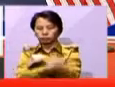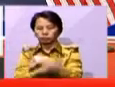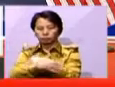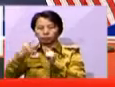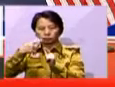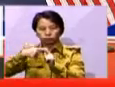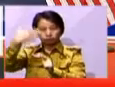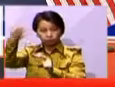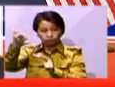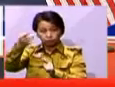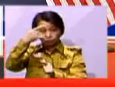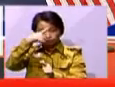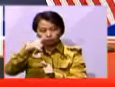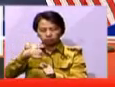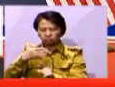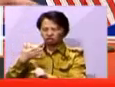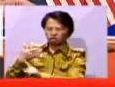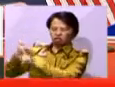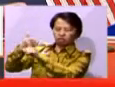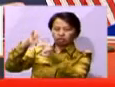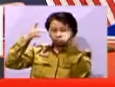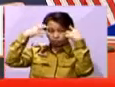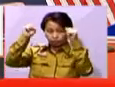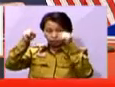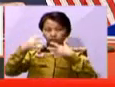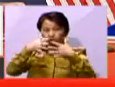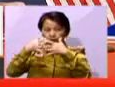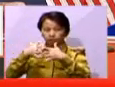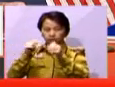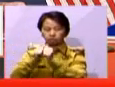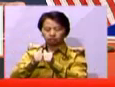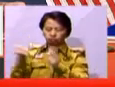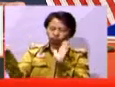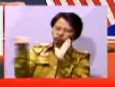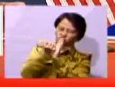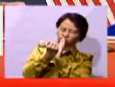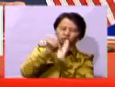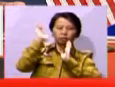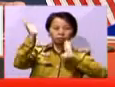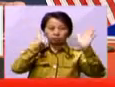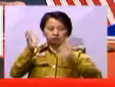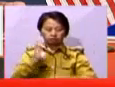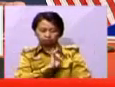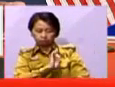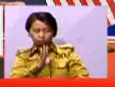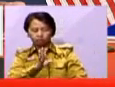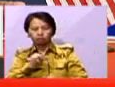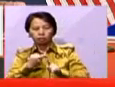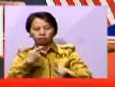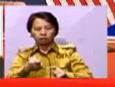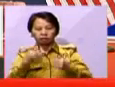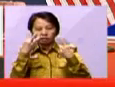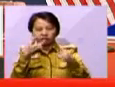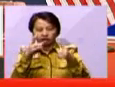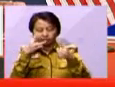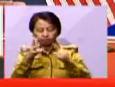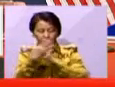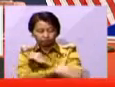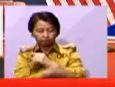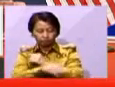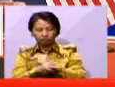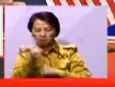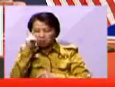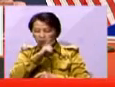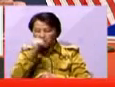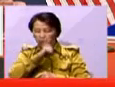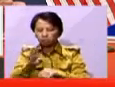bulan depan. Ia bagi menyangkal dakwaan Presiden Amerika Syarikat yang melabel Malaysia sebagai salah satu daripada 16 negara